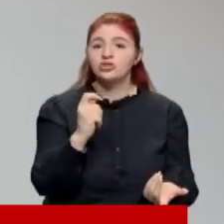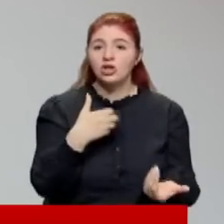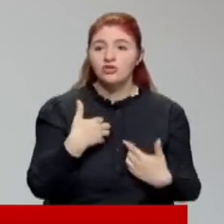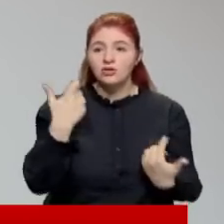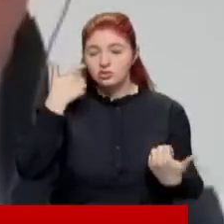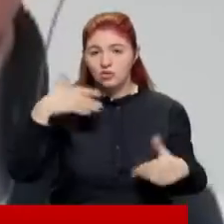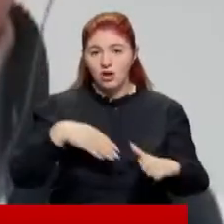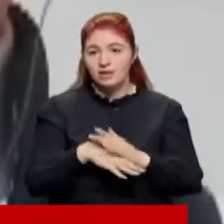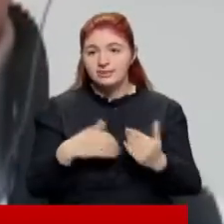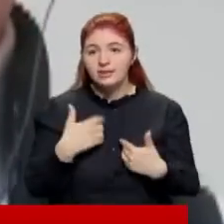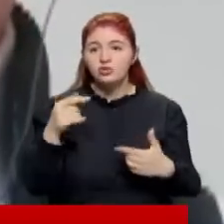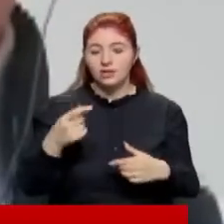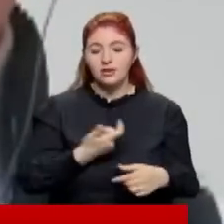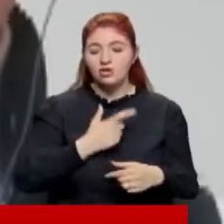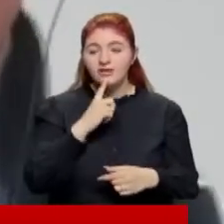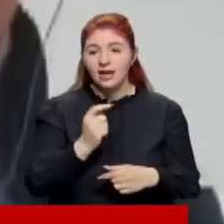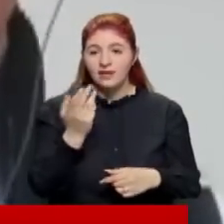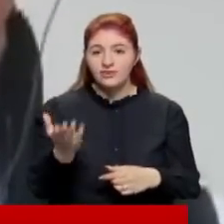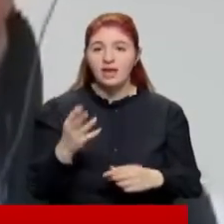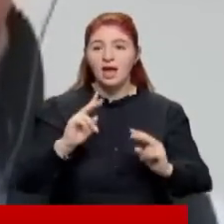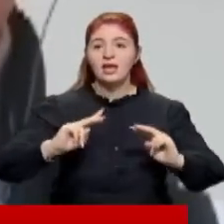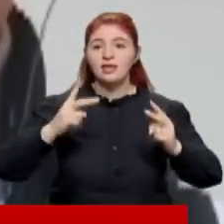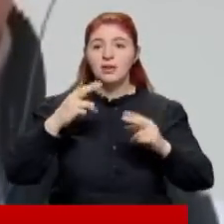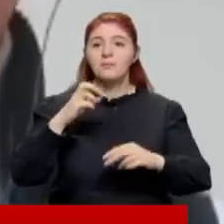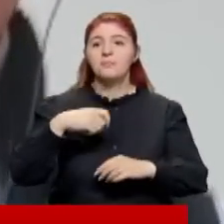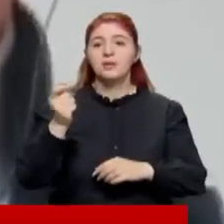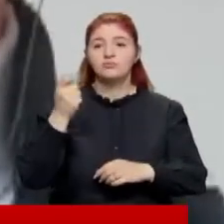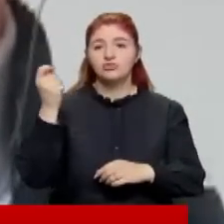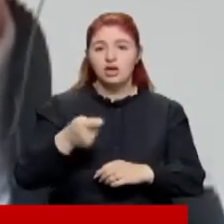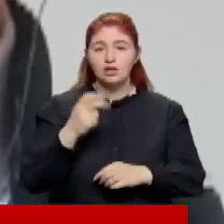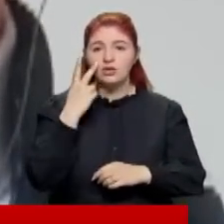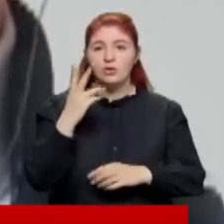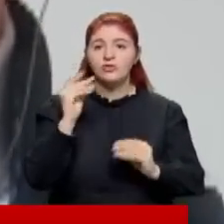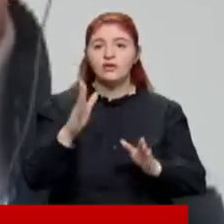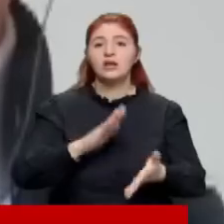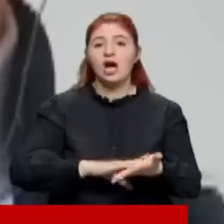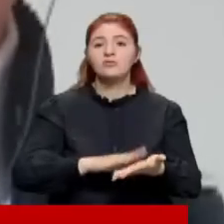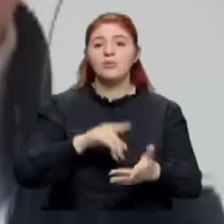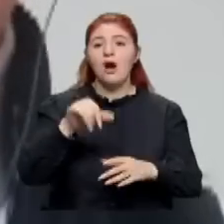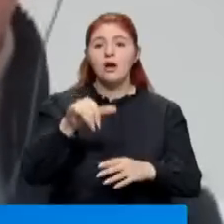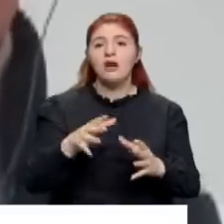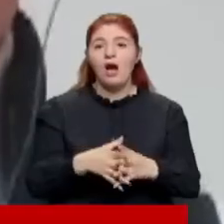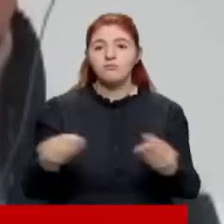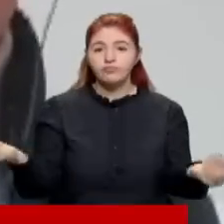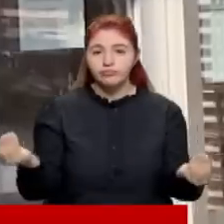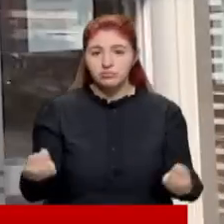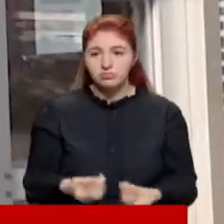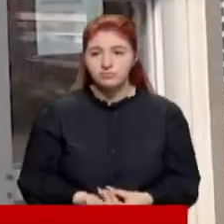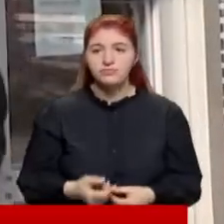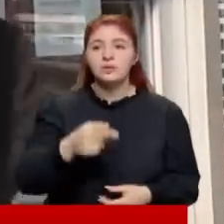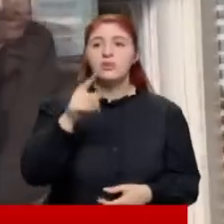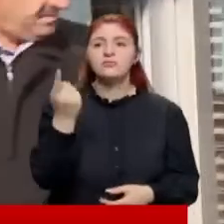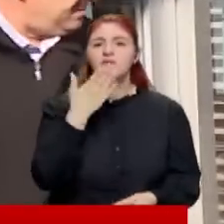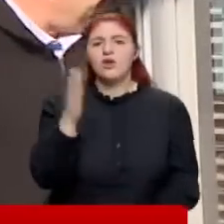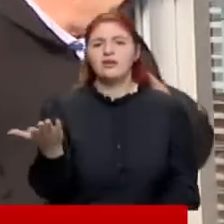güveneceğimizi şaşırdık. Şu anki kanun teklifinde kademeli prim şartıyla birçok arkadaşımız bu hakkına sahip olamayacak. Böyle bir şey